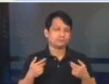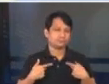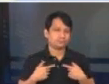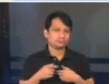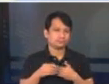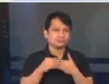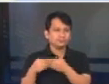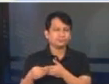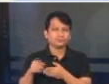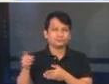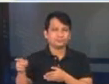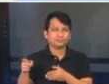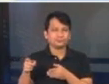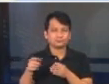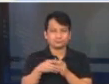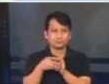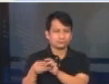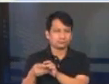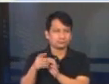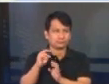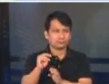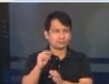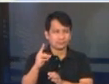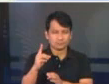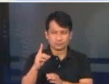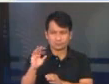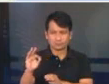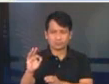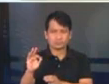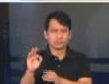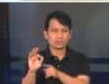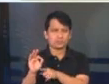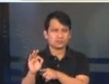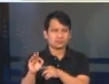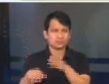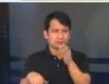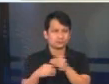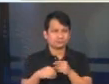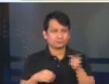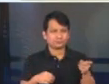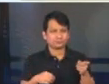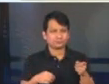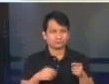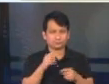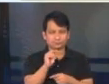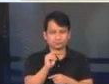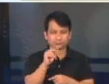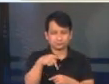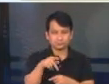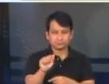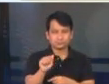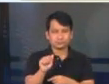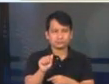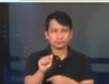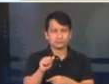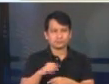by NDF. Tapos yung struggle ang New People's Army,